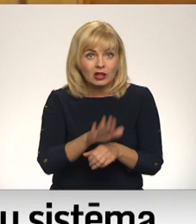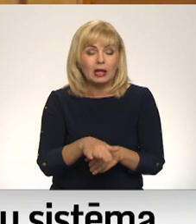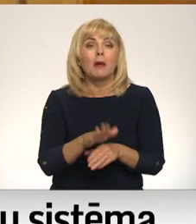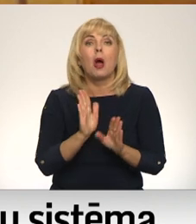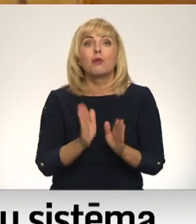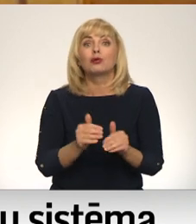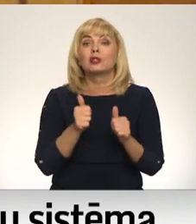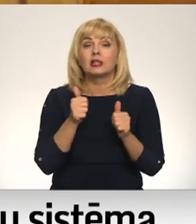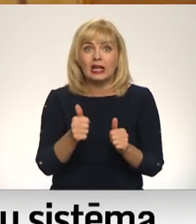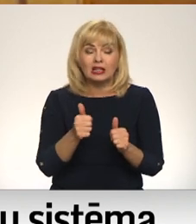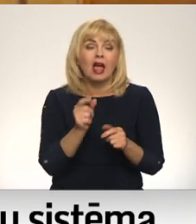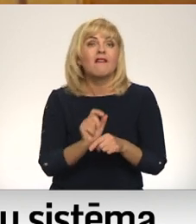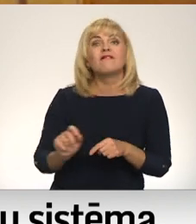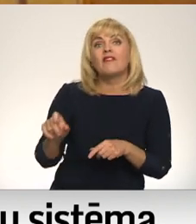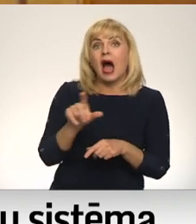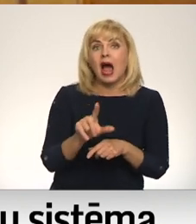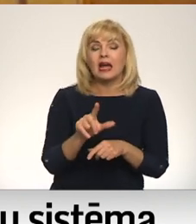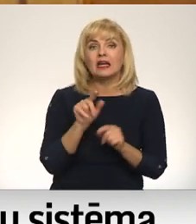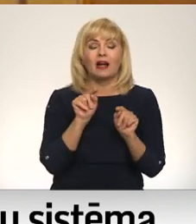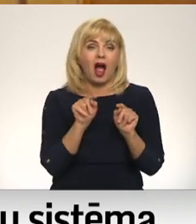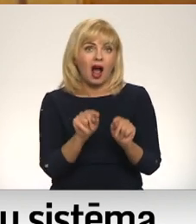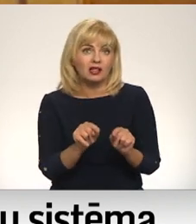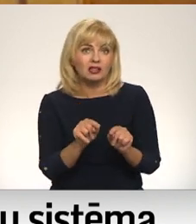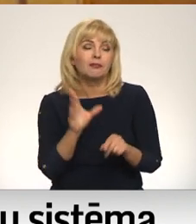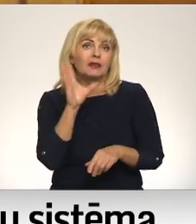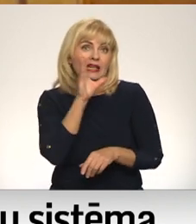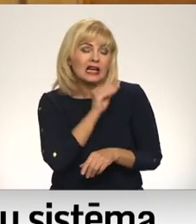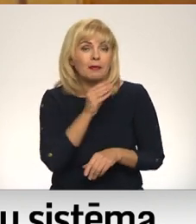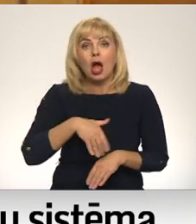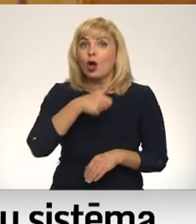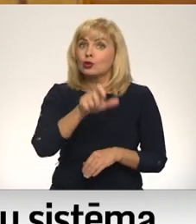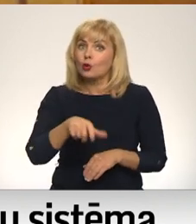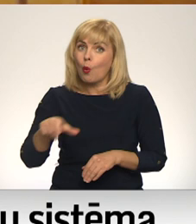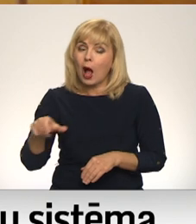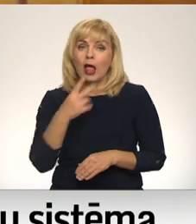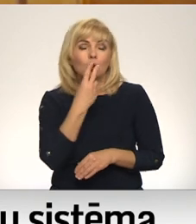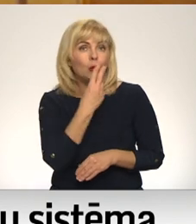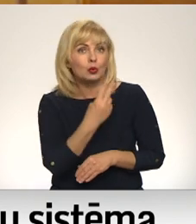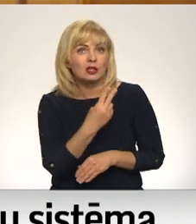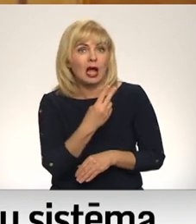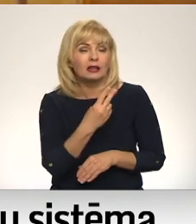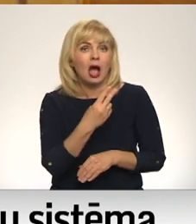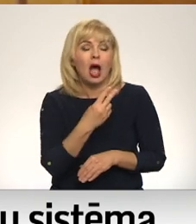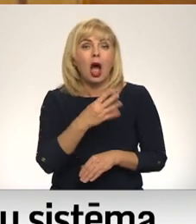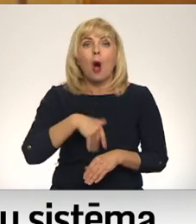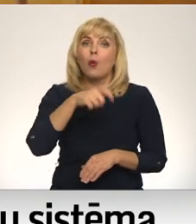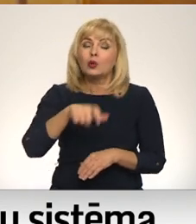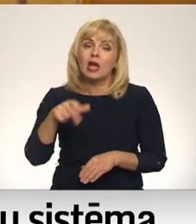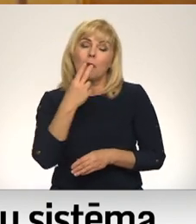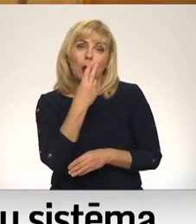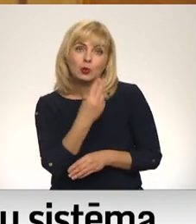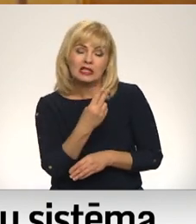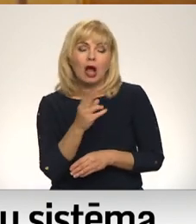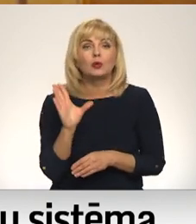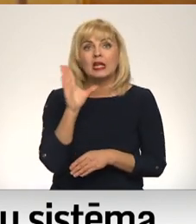slikti, uz to, ka ir vairākas iespējas skolēniem un uzskatāms audzēkņiem un uzskatāms